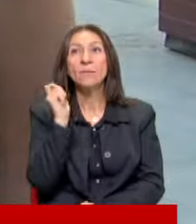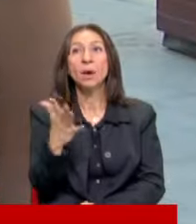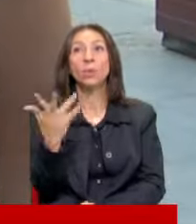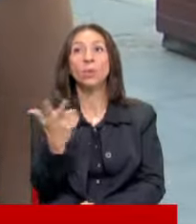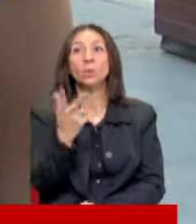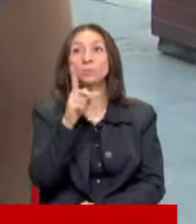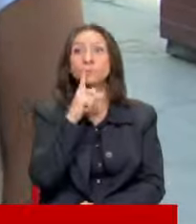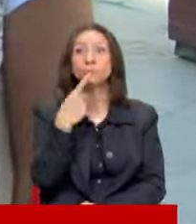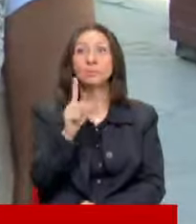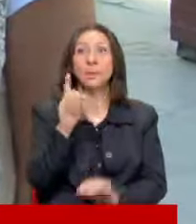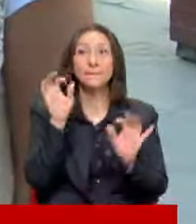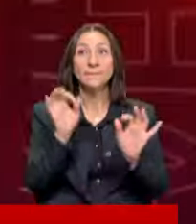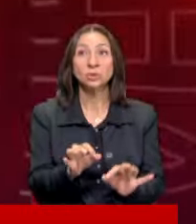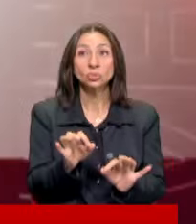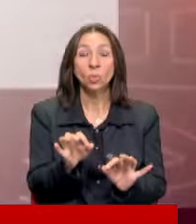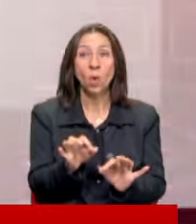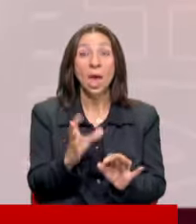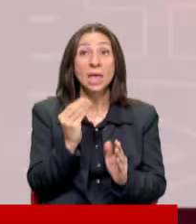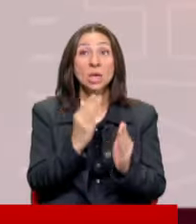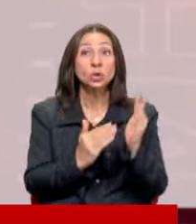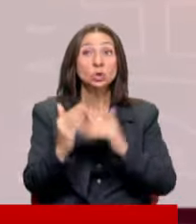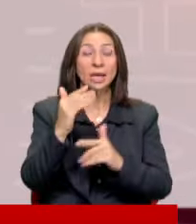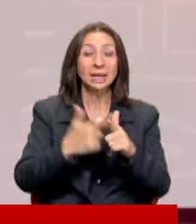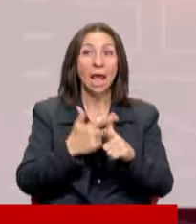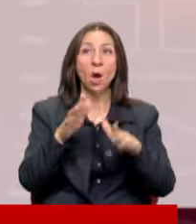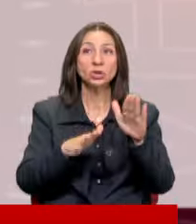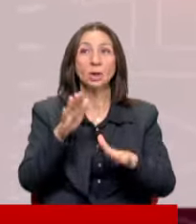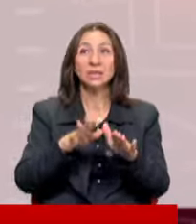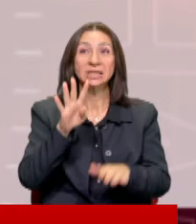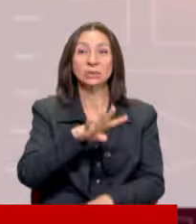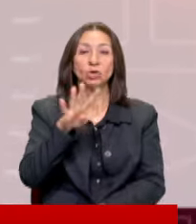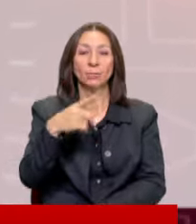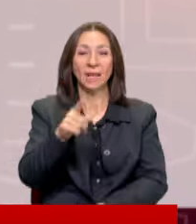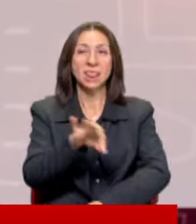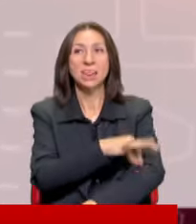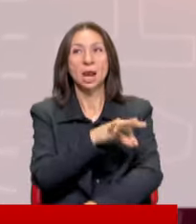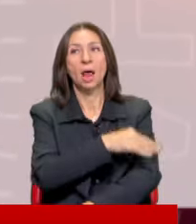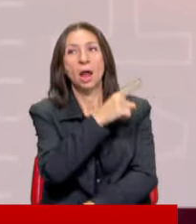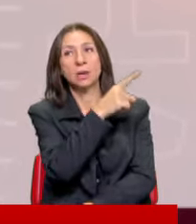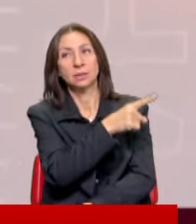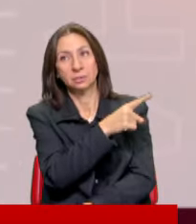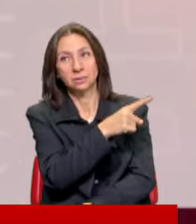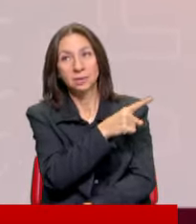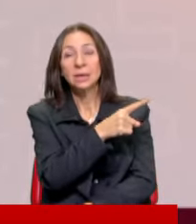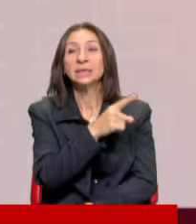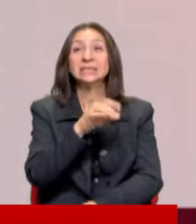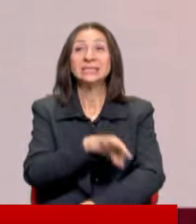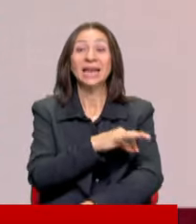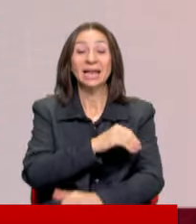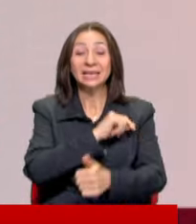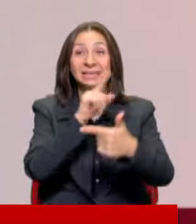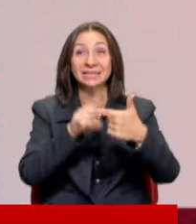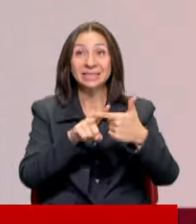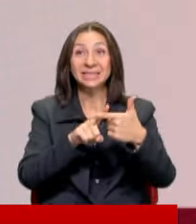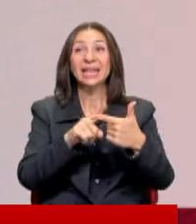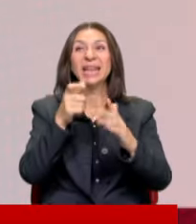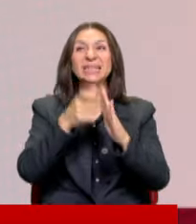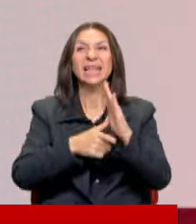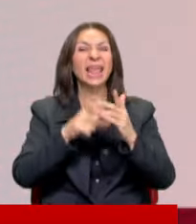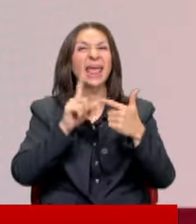Vallahi 100.000 liradan başlıyor en yüksek kira ortalaması ise 44.000 Lile sarıyerde kayda geçti sarı yerin ardından